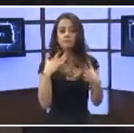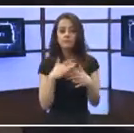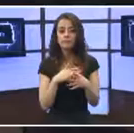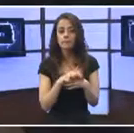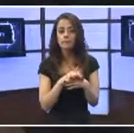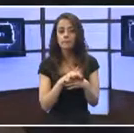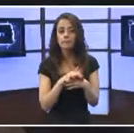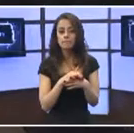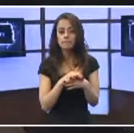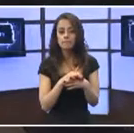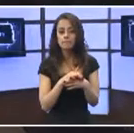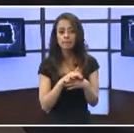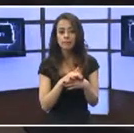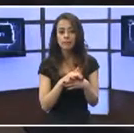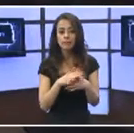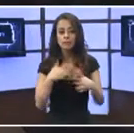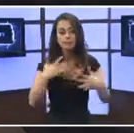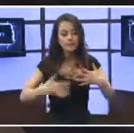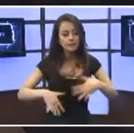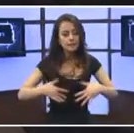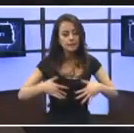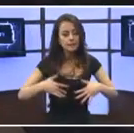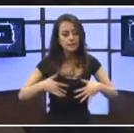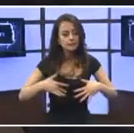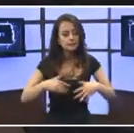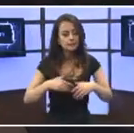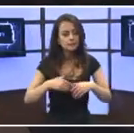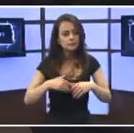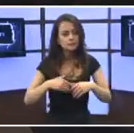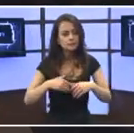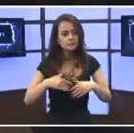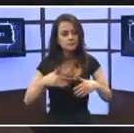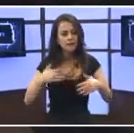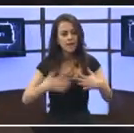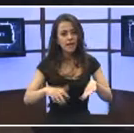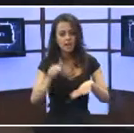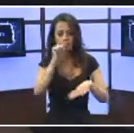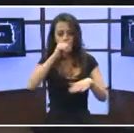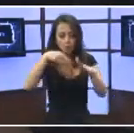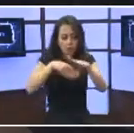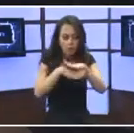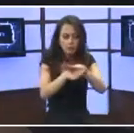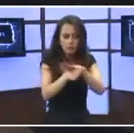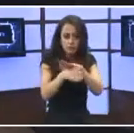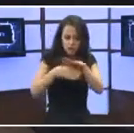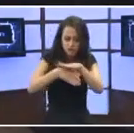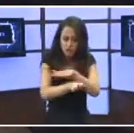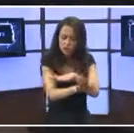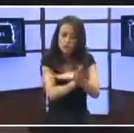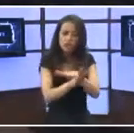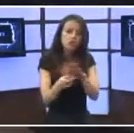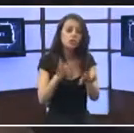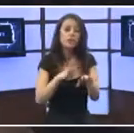gittik. Engellilerle Kastamonu'ya gittik. Kastamonu Üniversitesi ile su altı dalışı yaptık. Engellilerle. Evet.